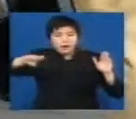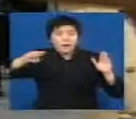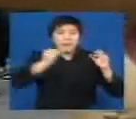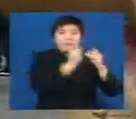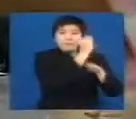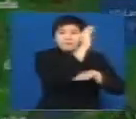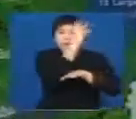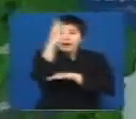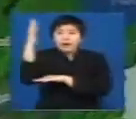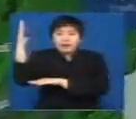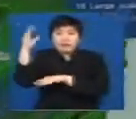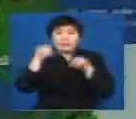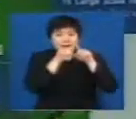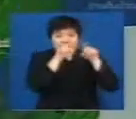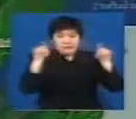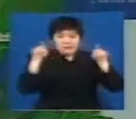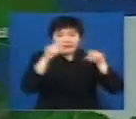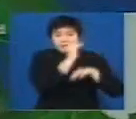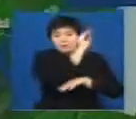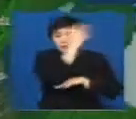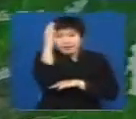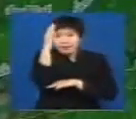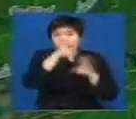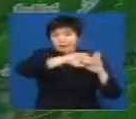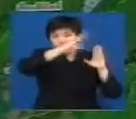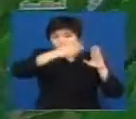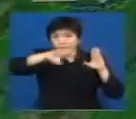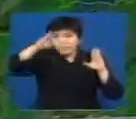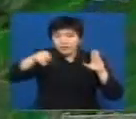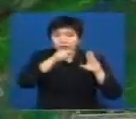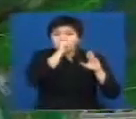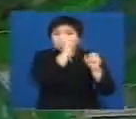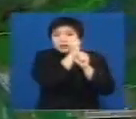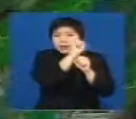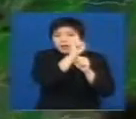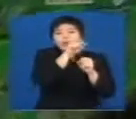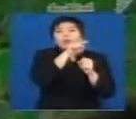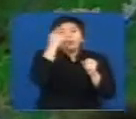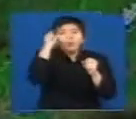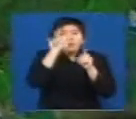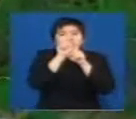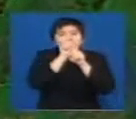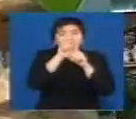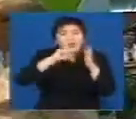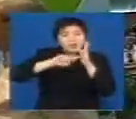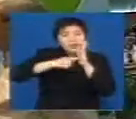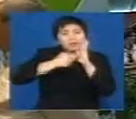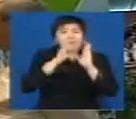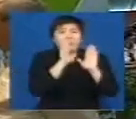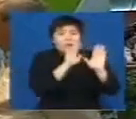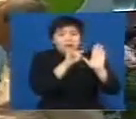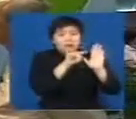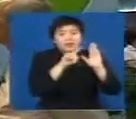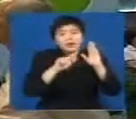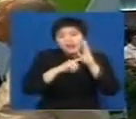ที่ของข้างบนนะฮะคืออะไรหน้าที่ข้างบนนี่คืออะไรนะฮะคือ upstream หน ้ าที่ที่เรียกว่า upstream หรือบางทีเขาเรียก upper reach นะหน้